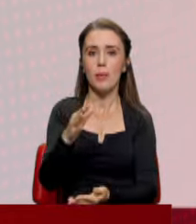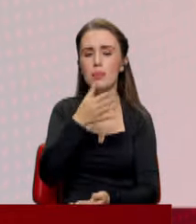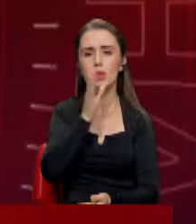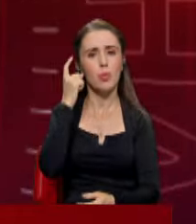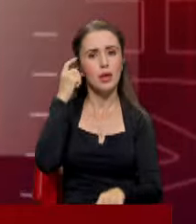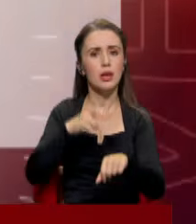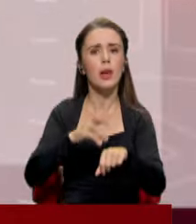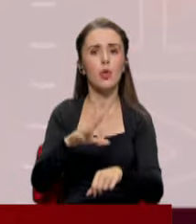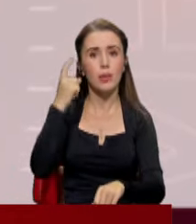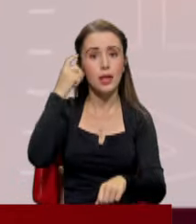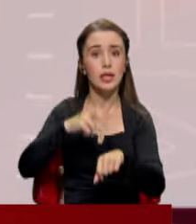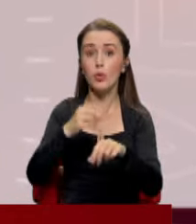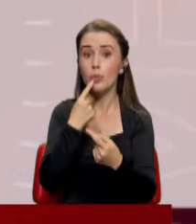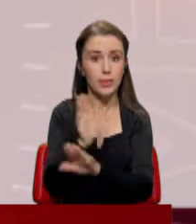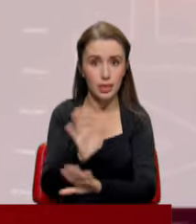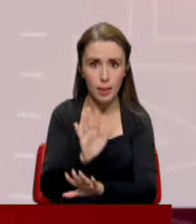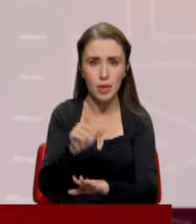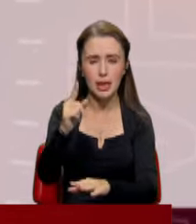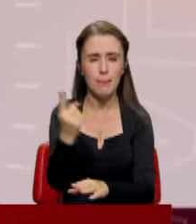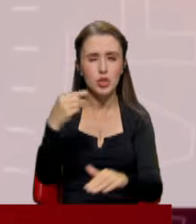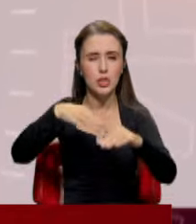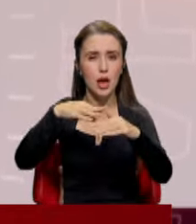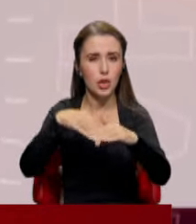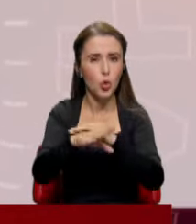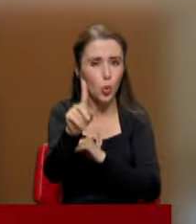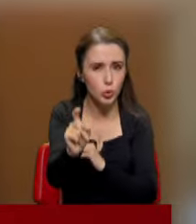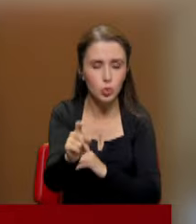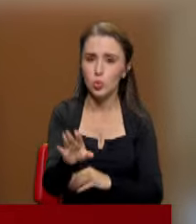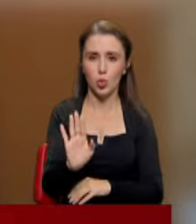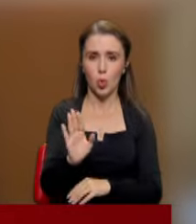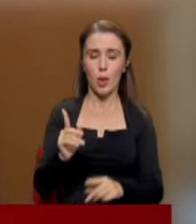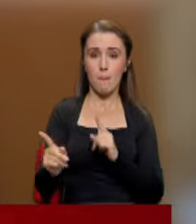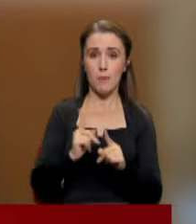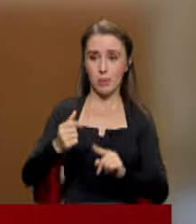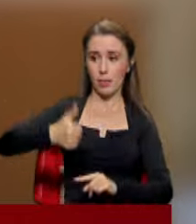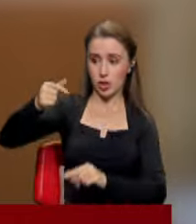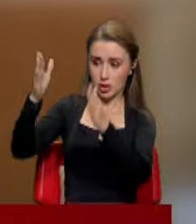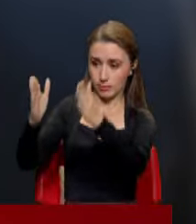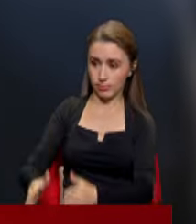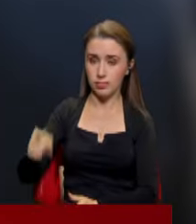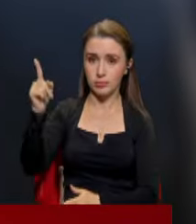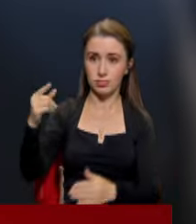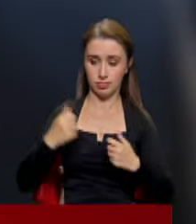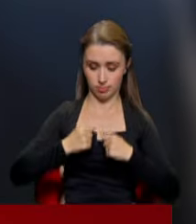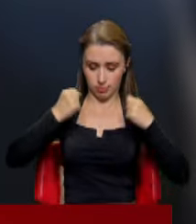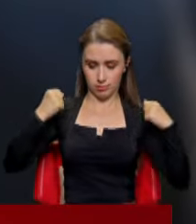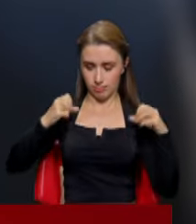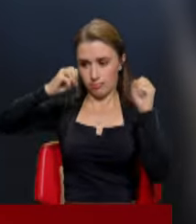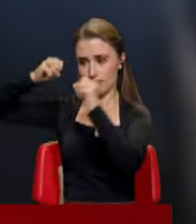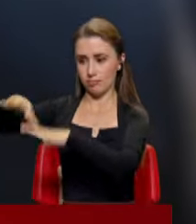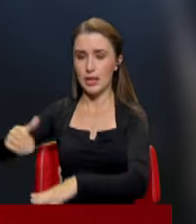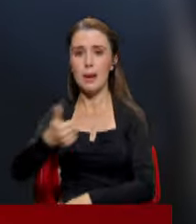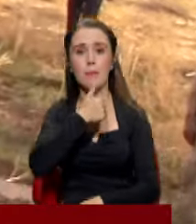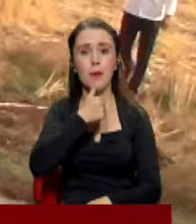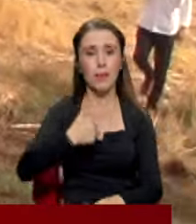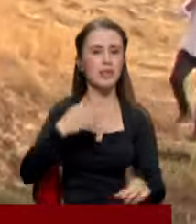hatırlamıyorum hatırlamıyorum değil sakladığın bir şey var mı Yok mahkeme başkanı üzerindeki cübbeyi çıkardı bir baba